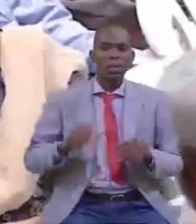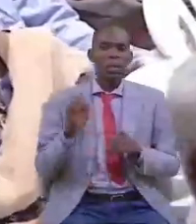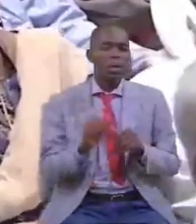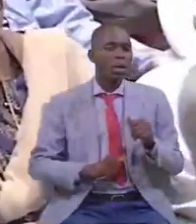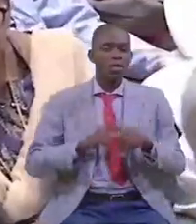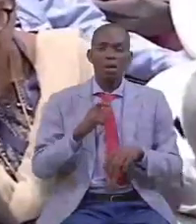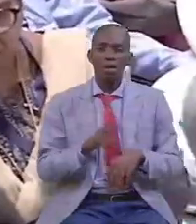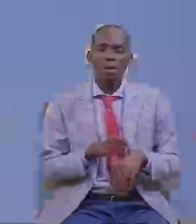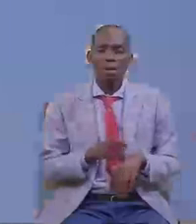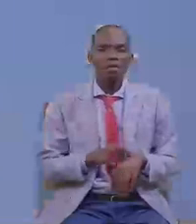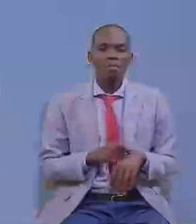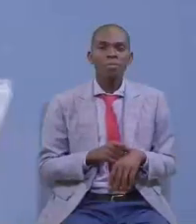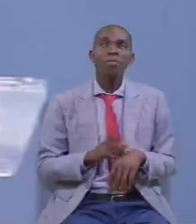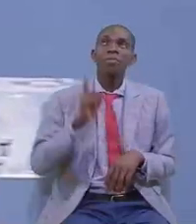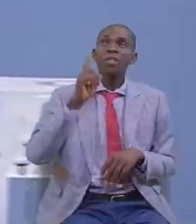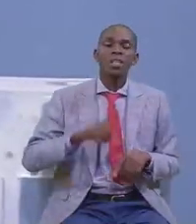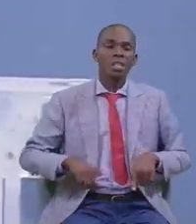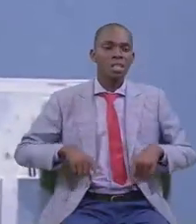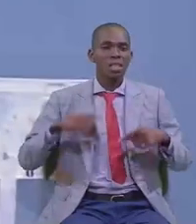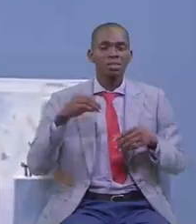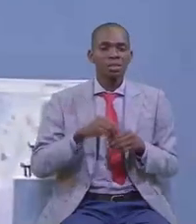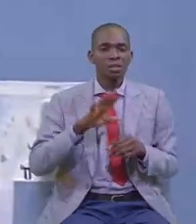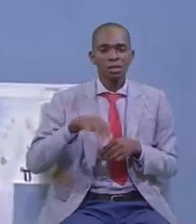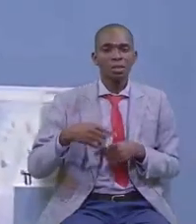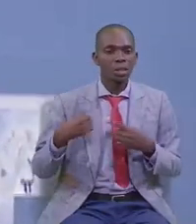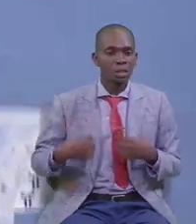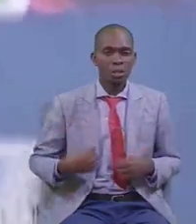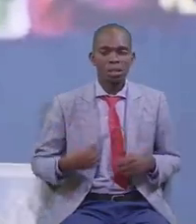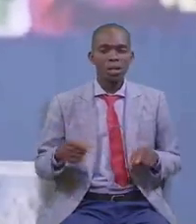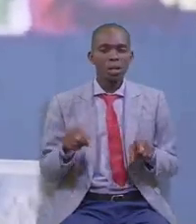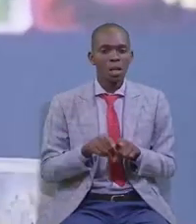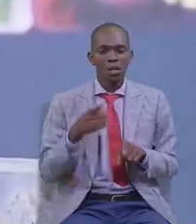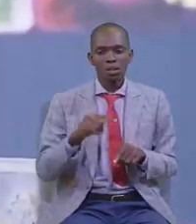il vit dans ton cœur comme le Christ oint,